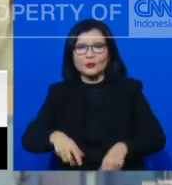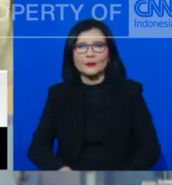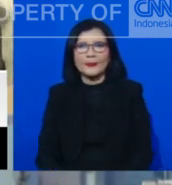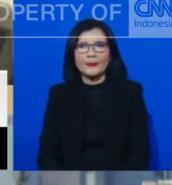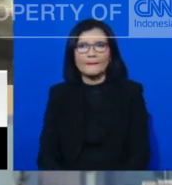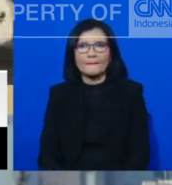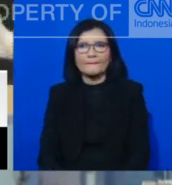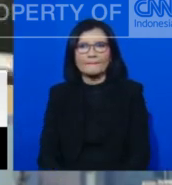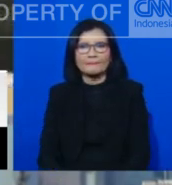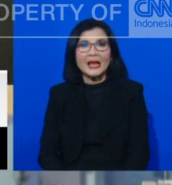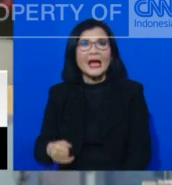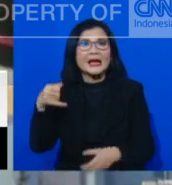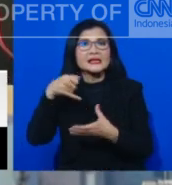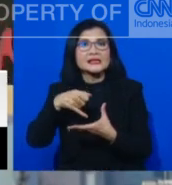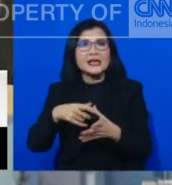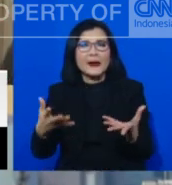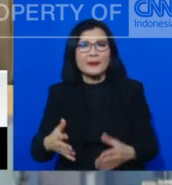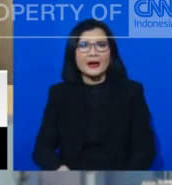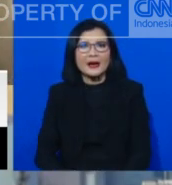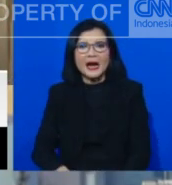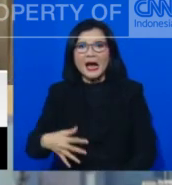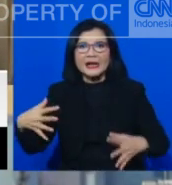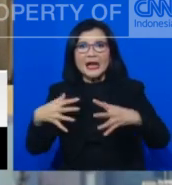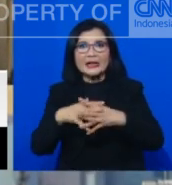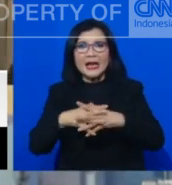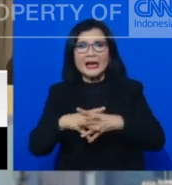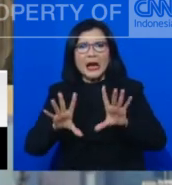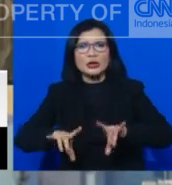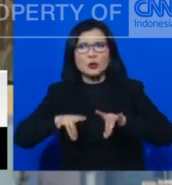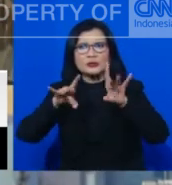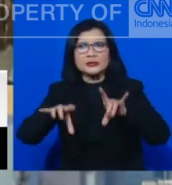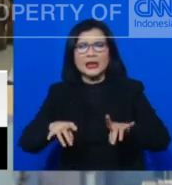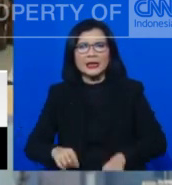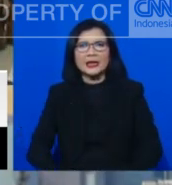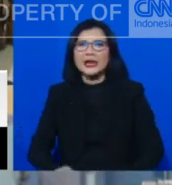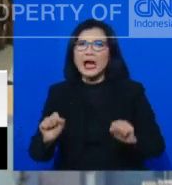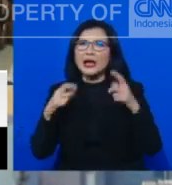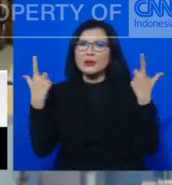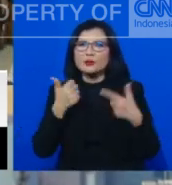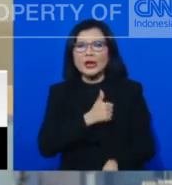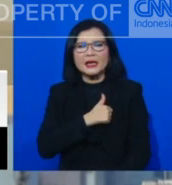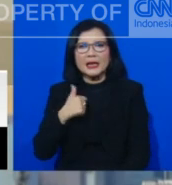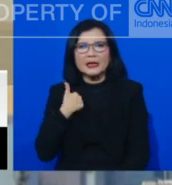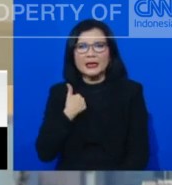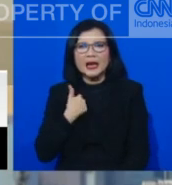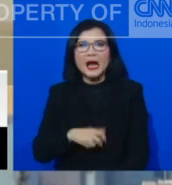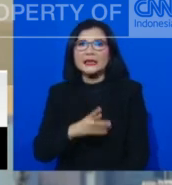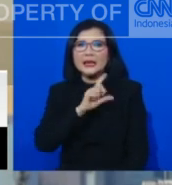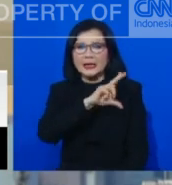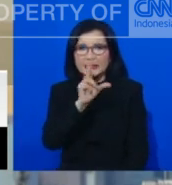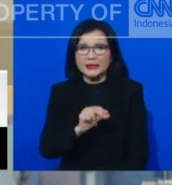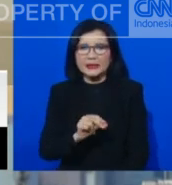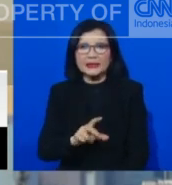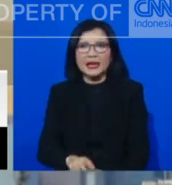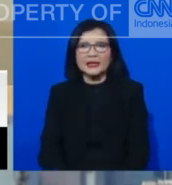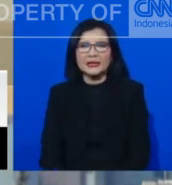antara lain di isinya ada sebidang tanah di Australia ada liburan mewah ke Kanada dan juga pulau di Itali aku bau